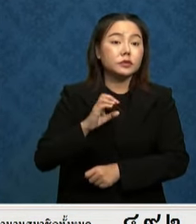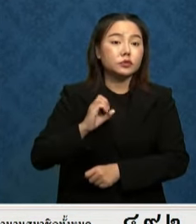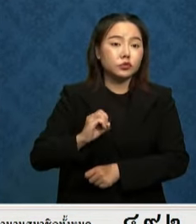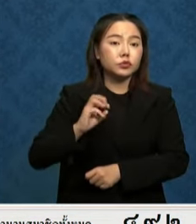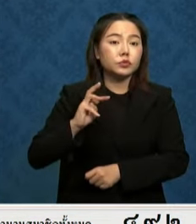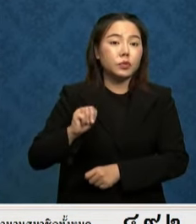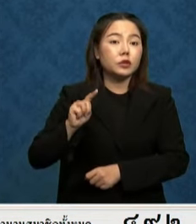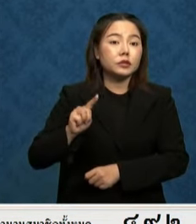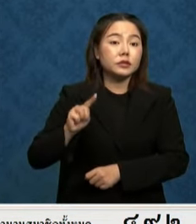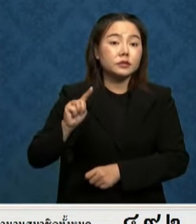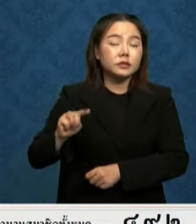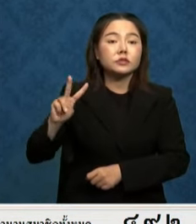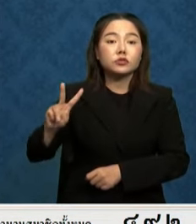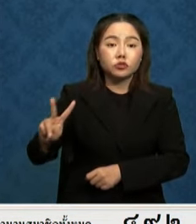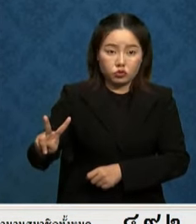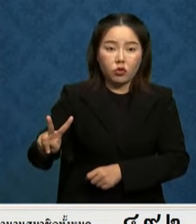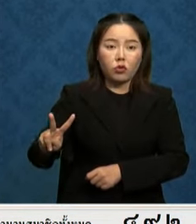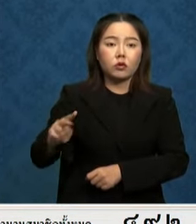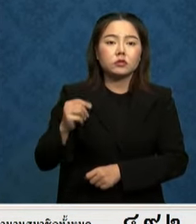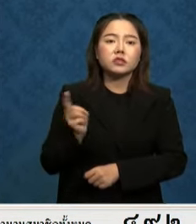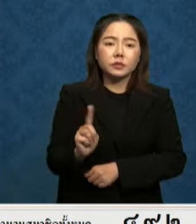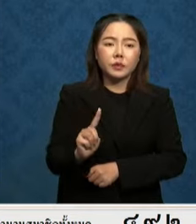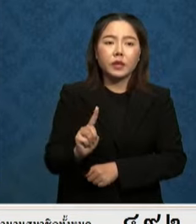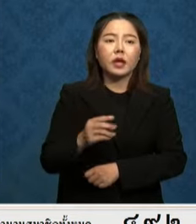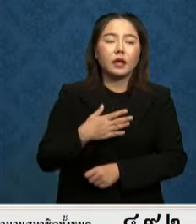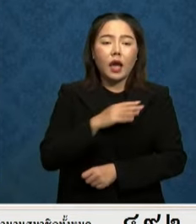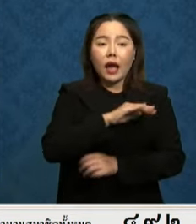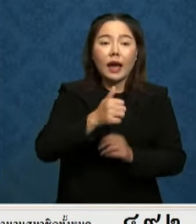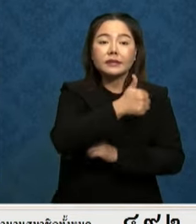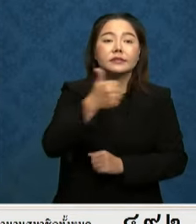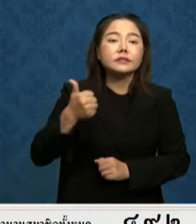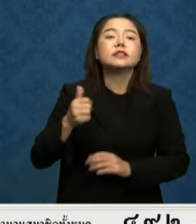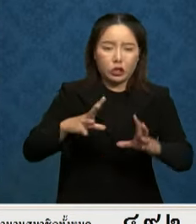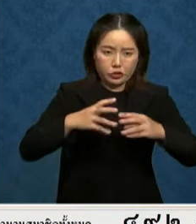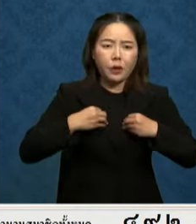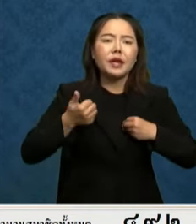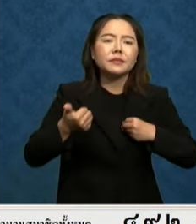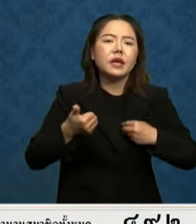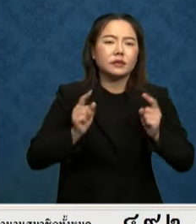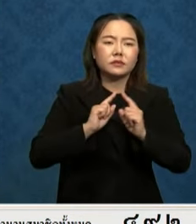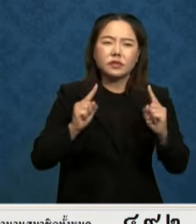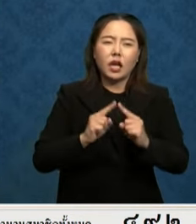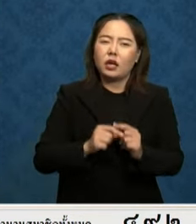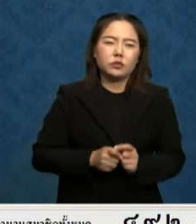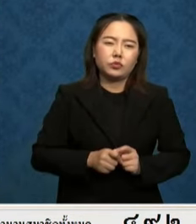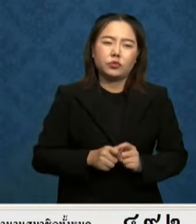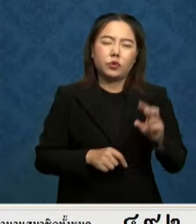ในเมเป็ประเด็แล้วกชเจรกตนี้เลยเพราท Bonjour ถือวาเรายอมรบกได้ไปแล้ในกรฌีอ อน